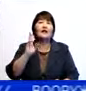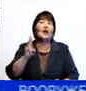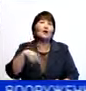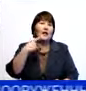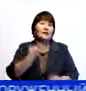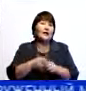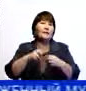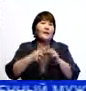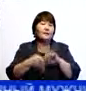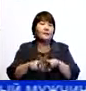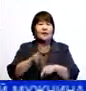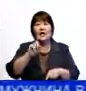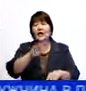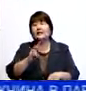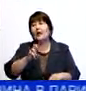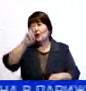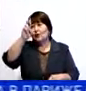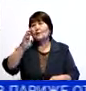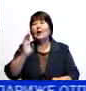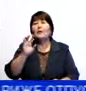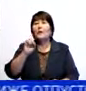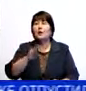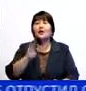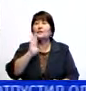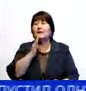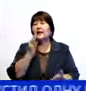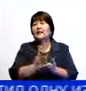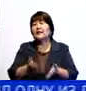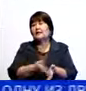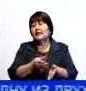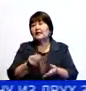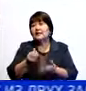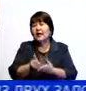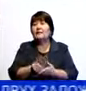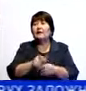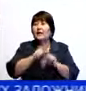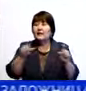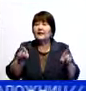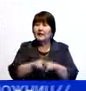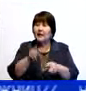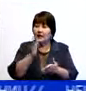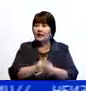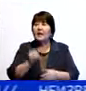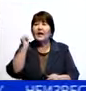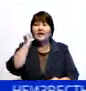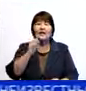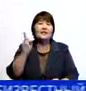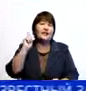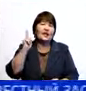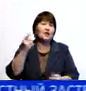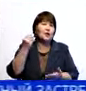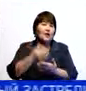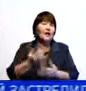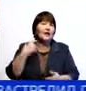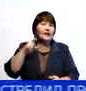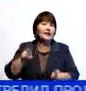рассказал о проблеме Свято-Казанского храма иконы Божьей Матери. Не хватает средств для оплаты за отопление здания, которое имеет историческую ценность.